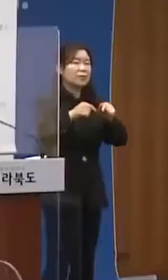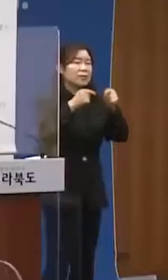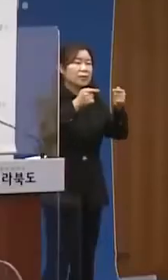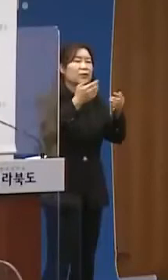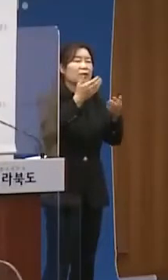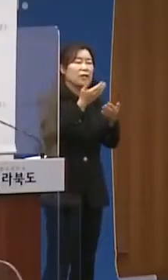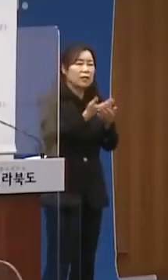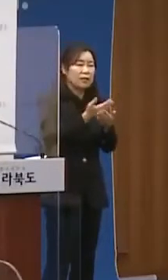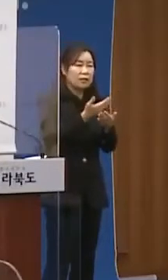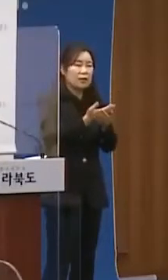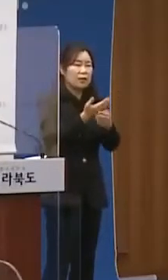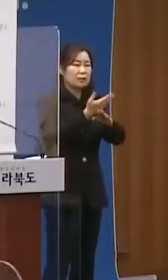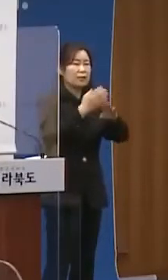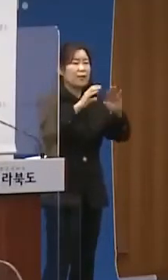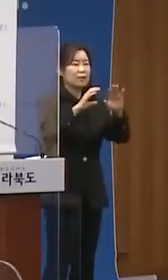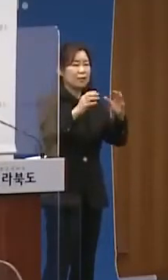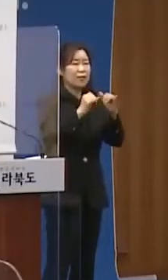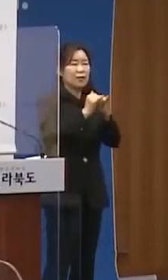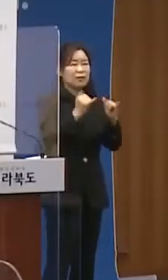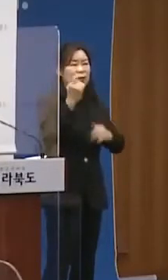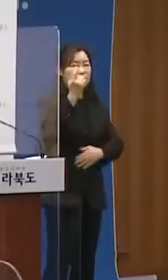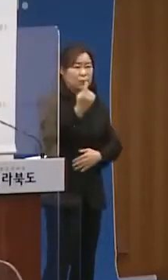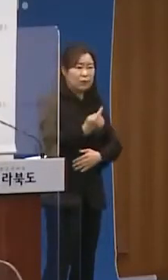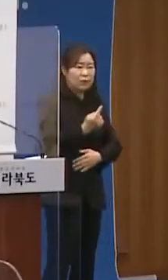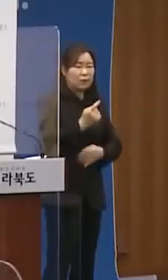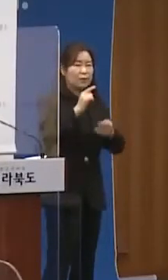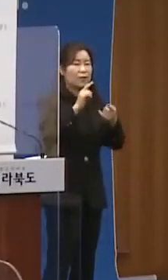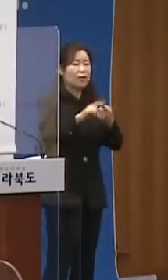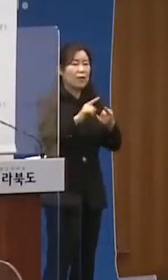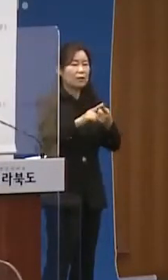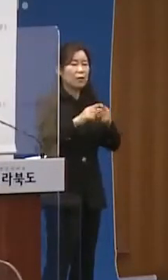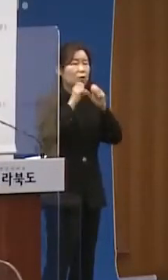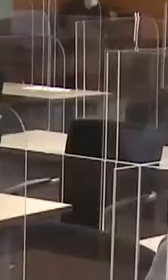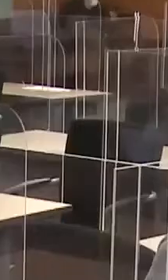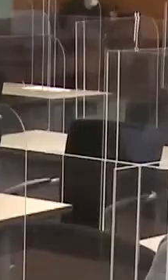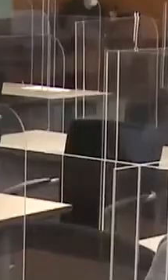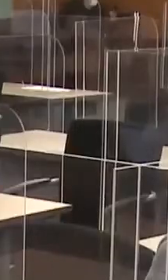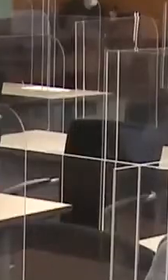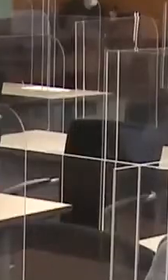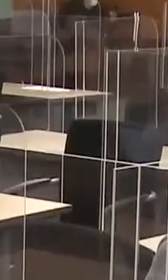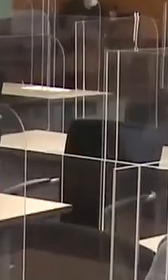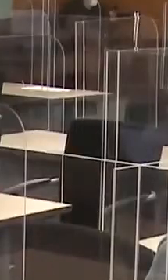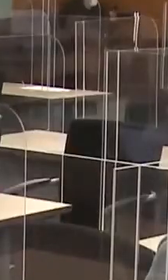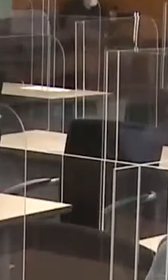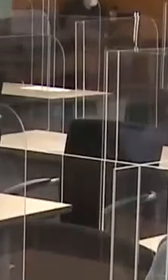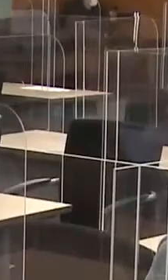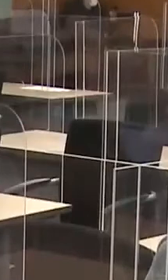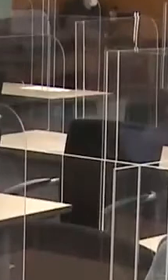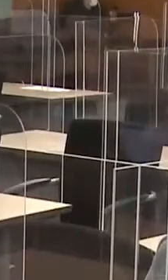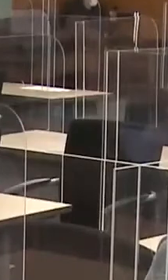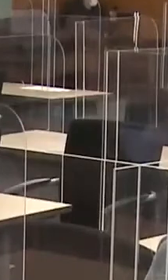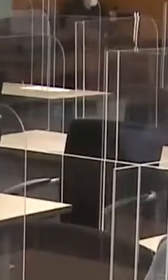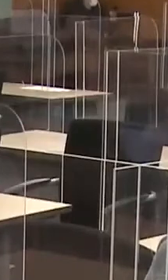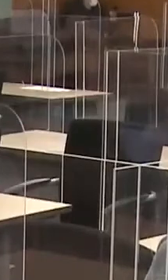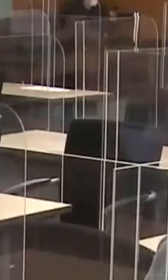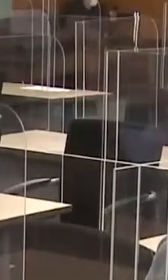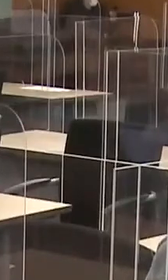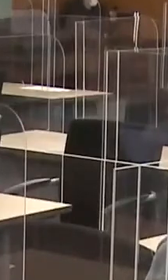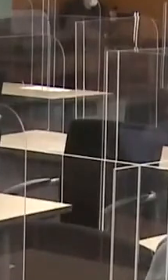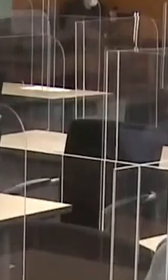집게 때를 제외하고 최고 치며 오늘도 오후 3시 기준 100년을 9명의 확신도 명절 전후 가 고비가 될 것으로